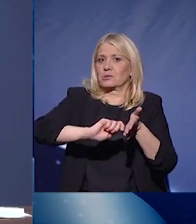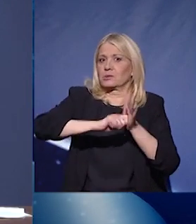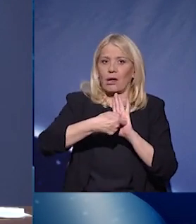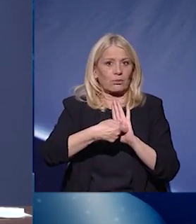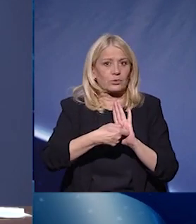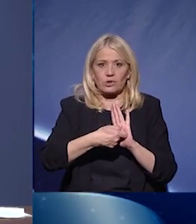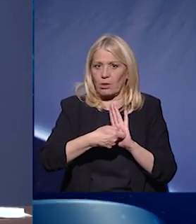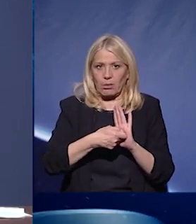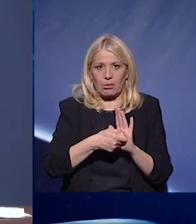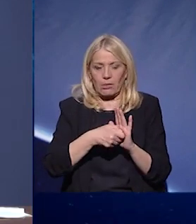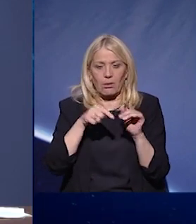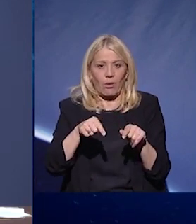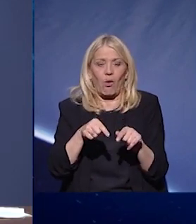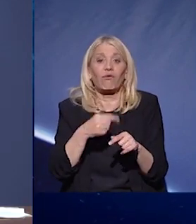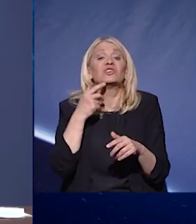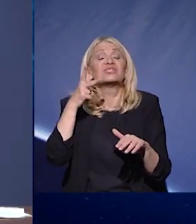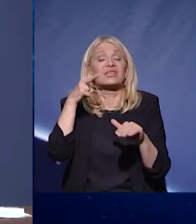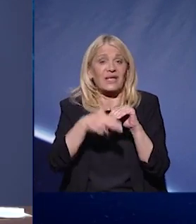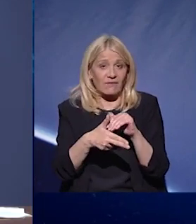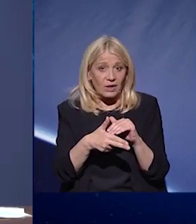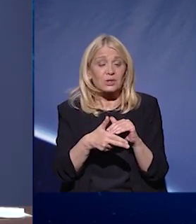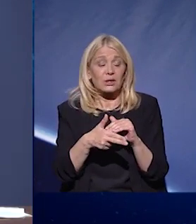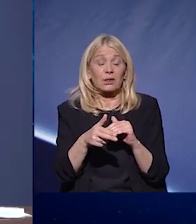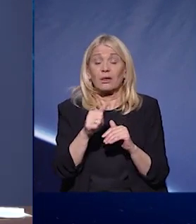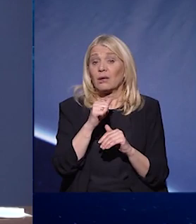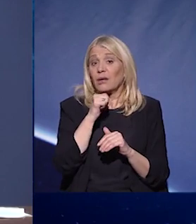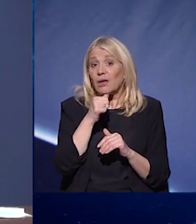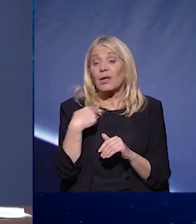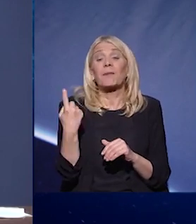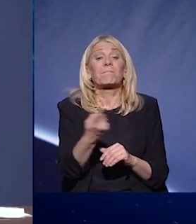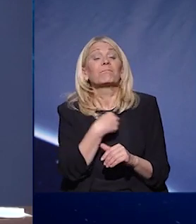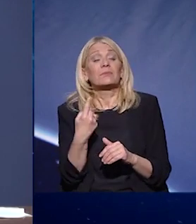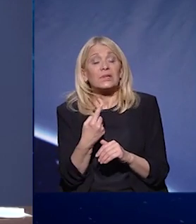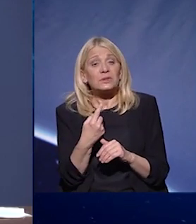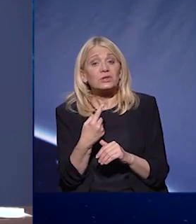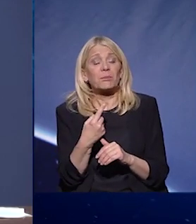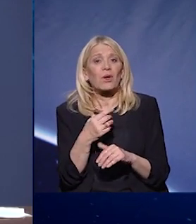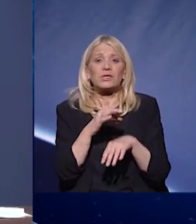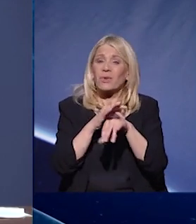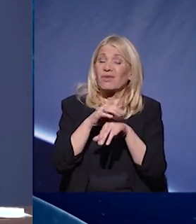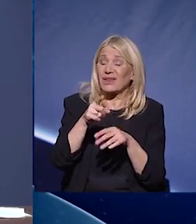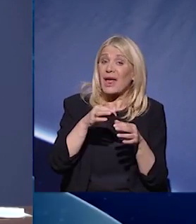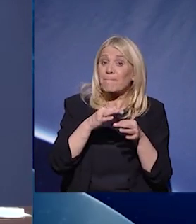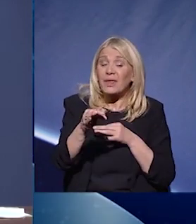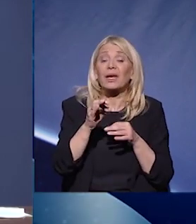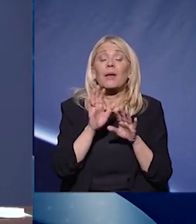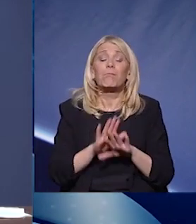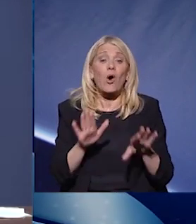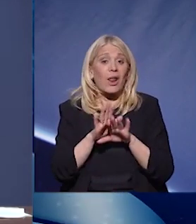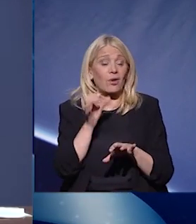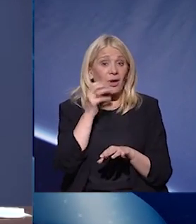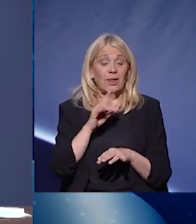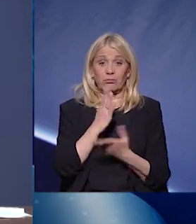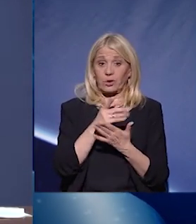ceo, mislim, ovo će se završiti i mi ćemo sprovoditi te mere postupno. Kad